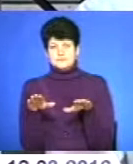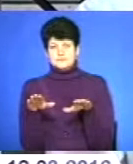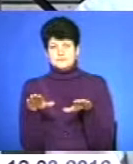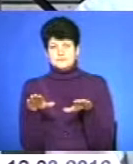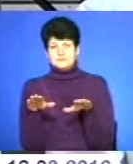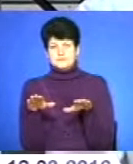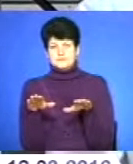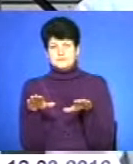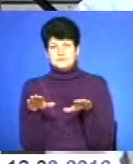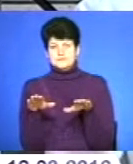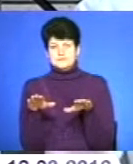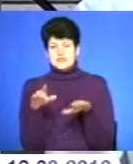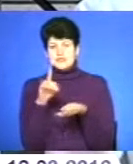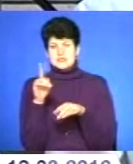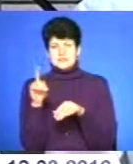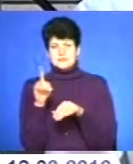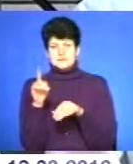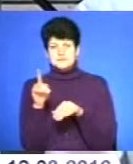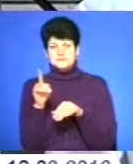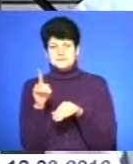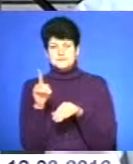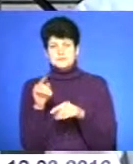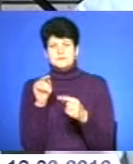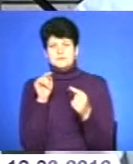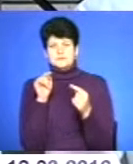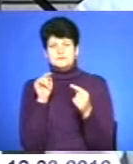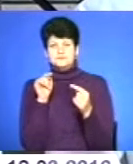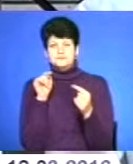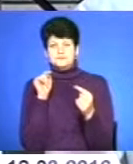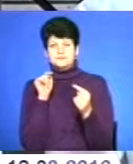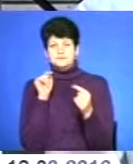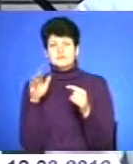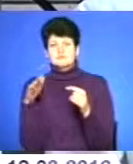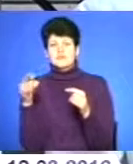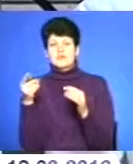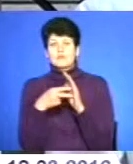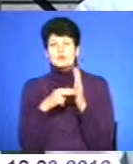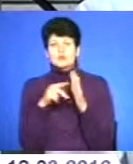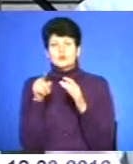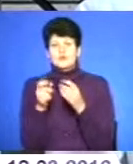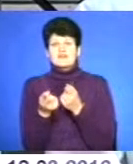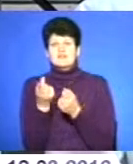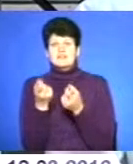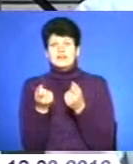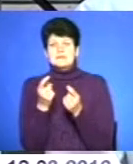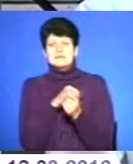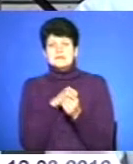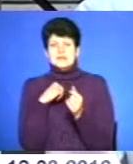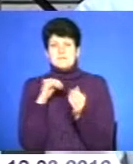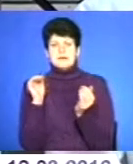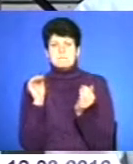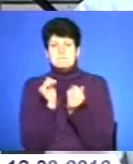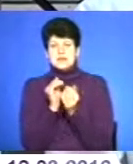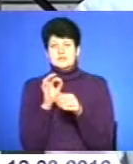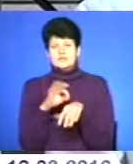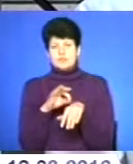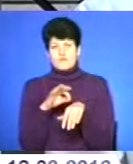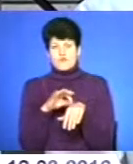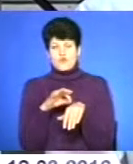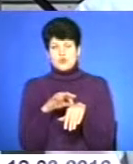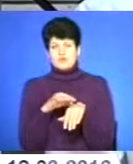перше місце саме з протилежної сторони, в плані тому, що ми виявляємо найменше хворих